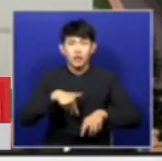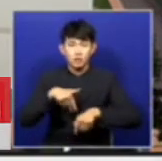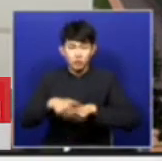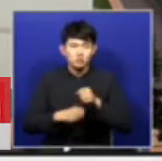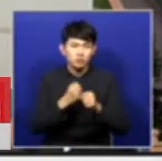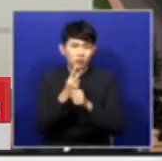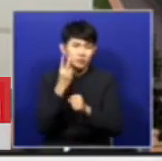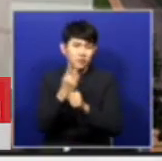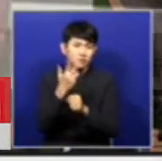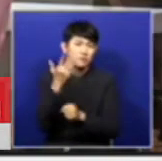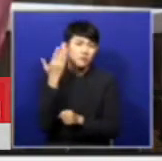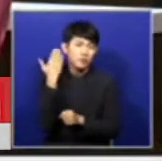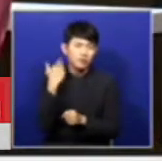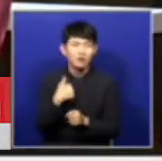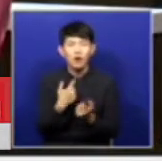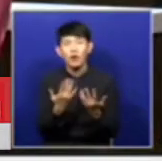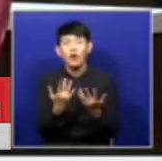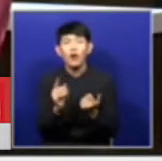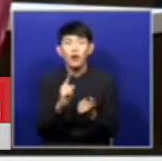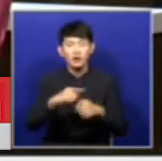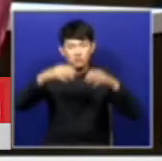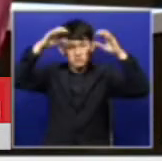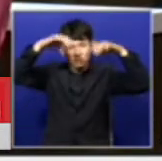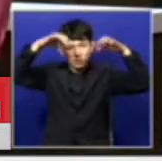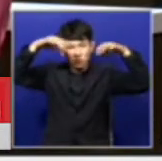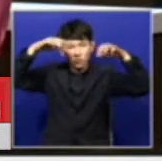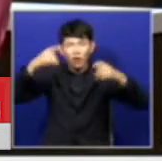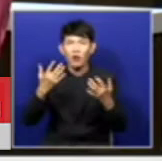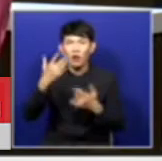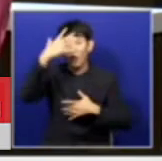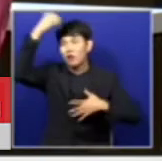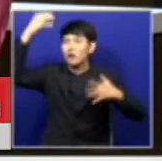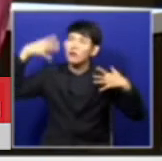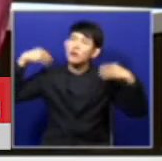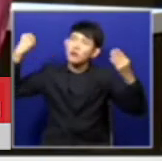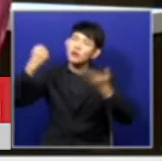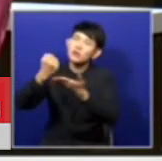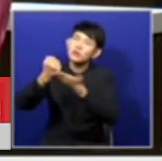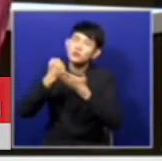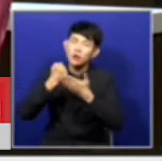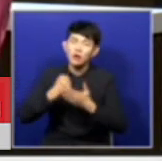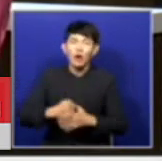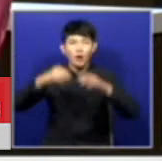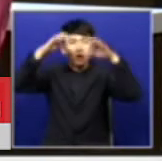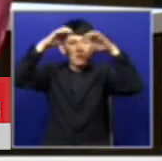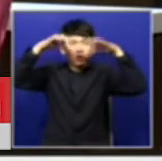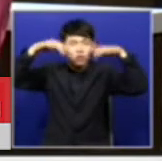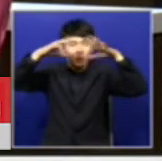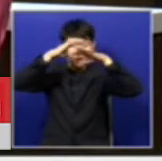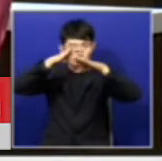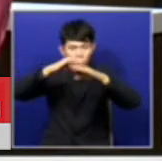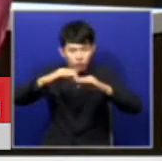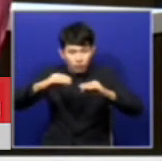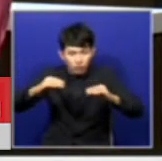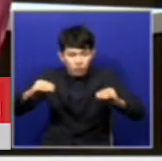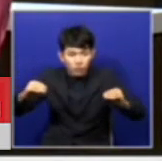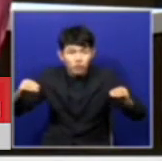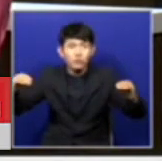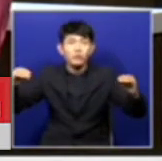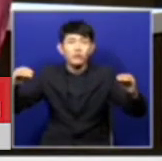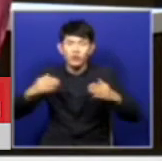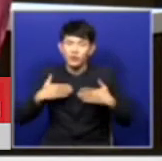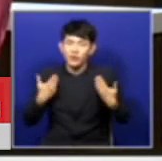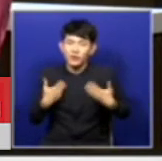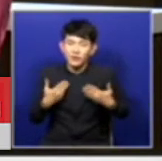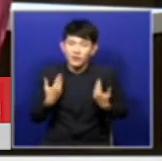านมารอฟ้ารอฝนรอเทวดาพอฝนตกลงมาสถานการณ์คลี่คลายเราก็ดีใจ